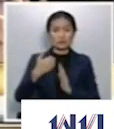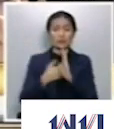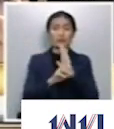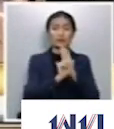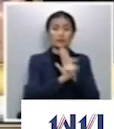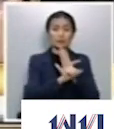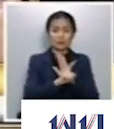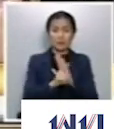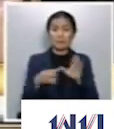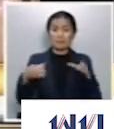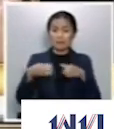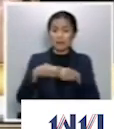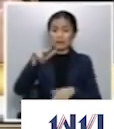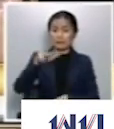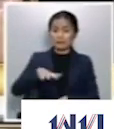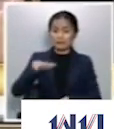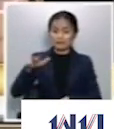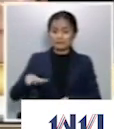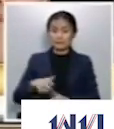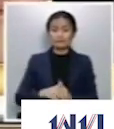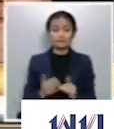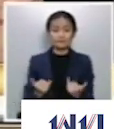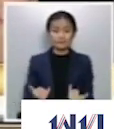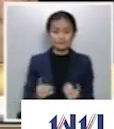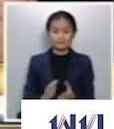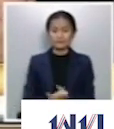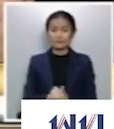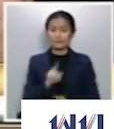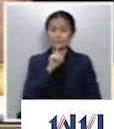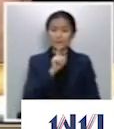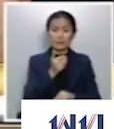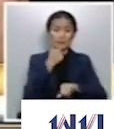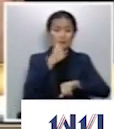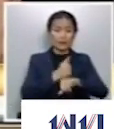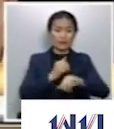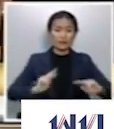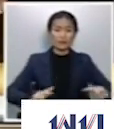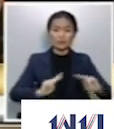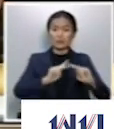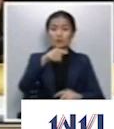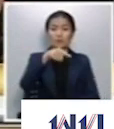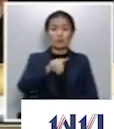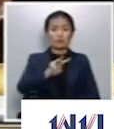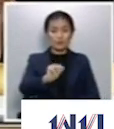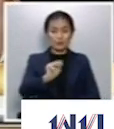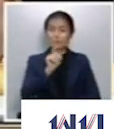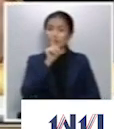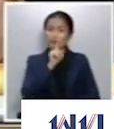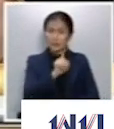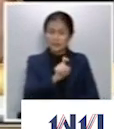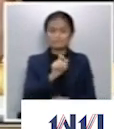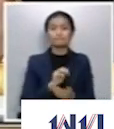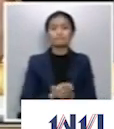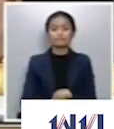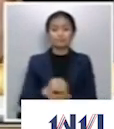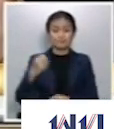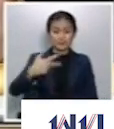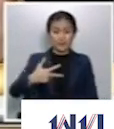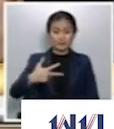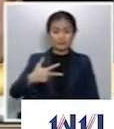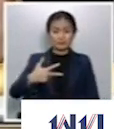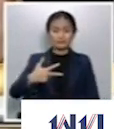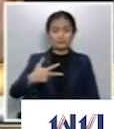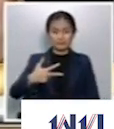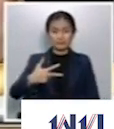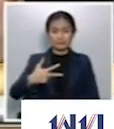าตตั้งกระทู้ถามท่านรัฐมนตรีว่าการกระทรวงพัฒนาสังคมและความมั่นคงของมนุษย์3ข้อนะคะปั